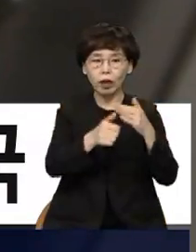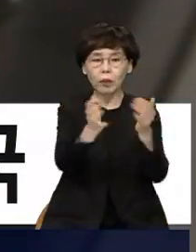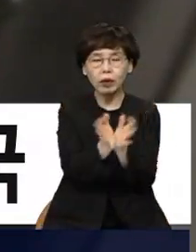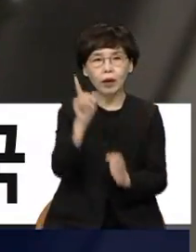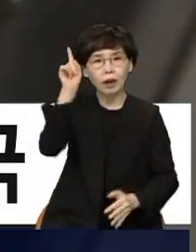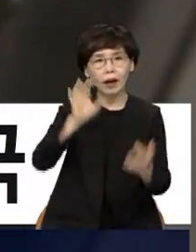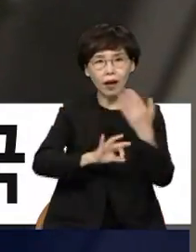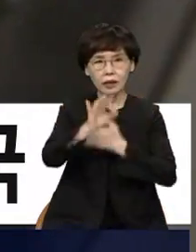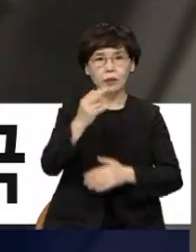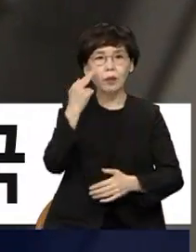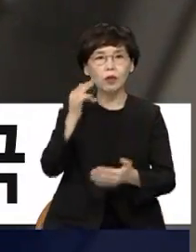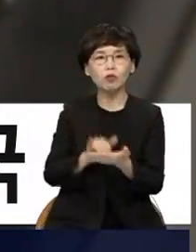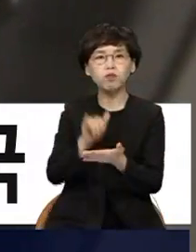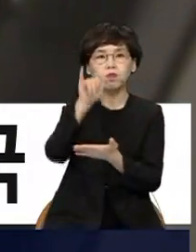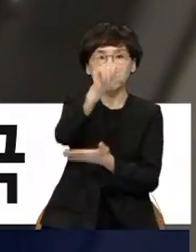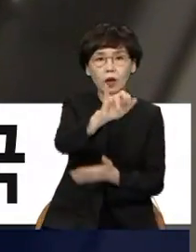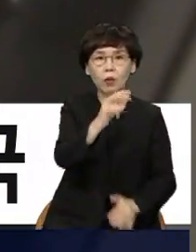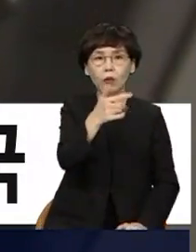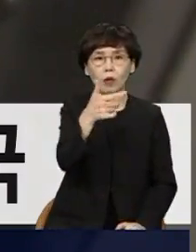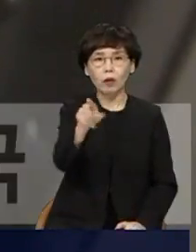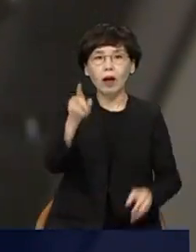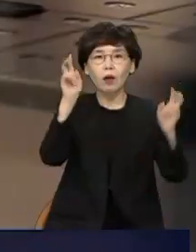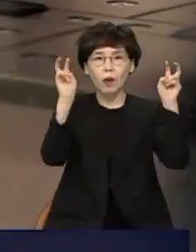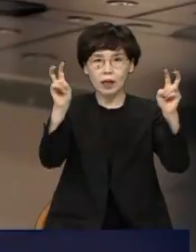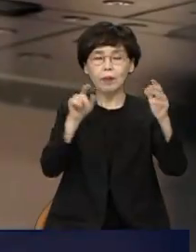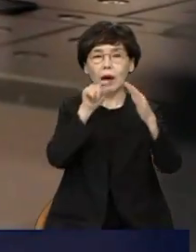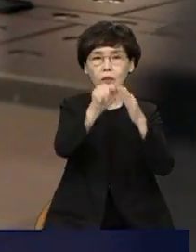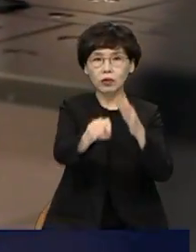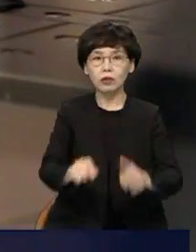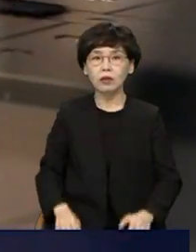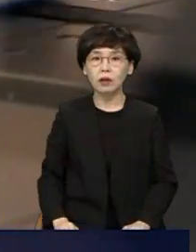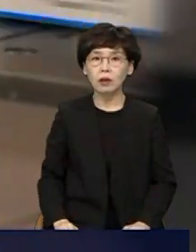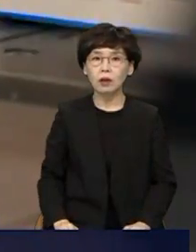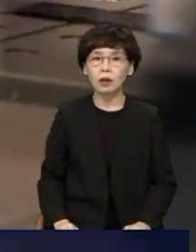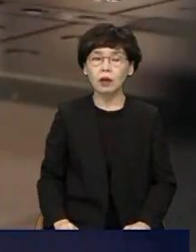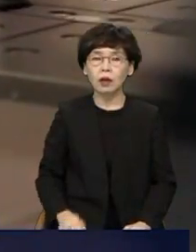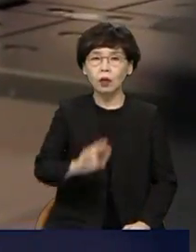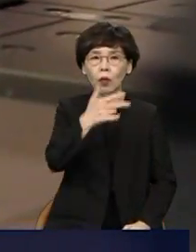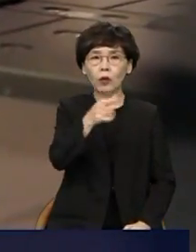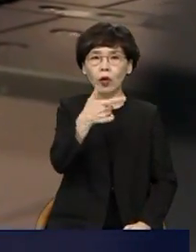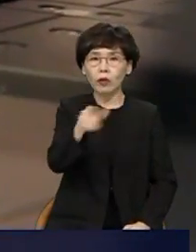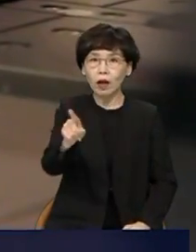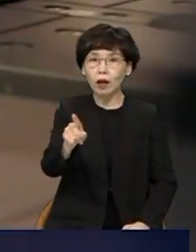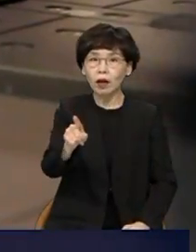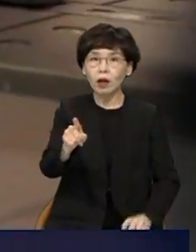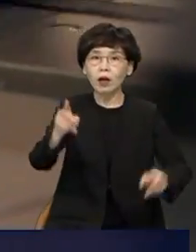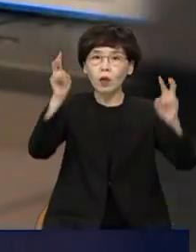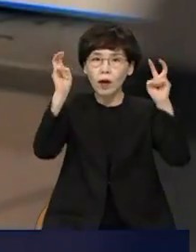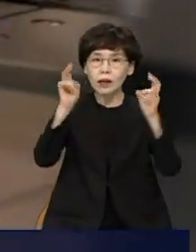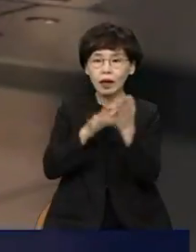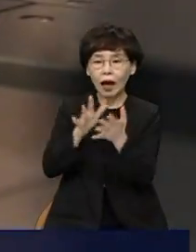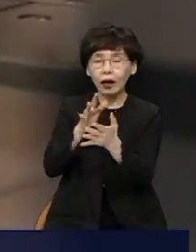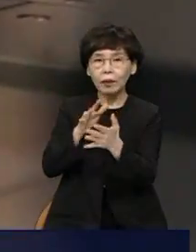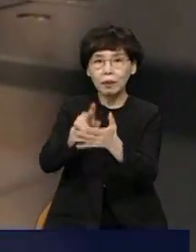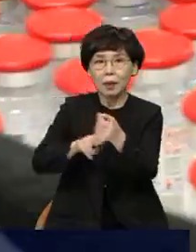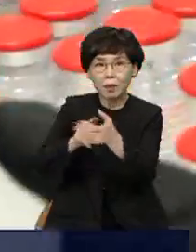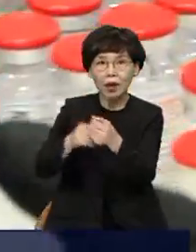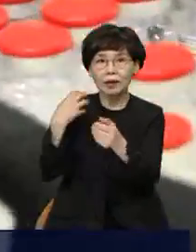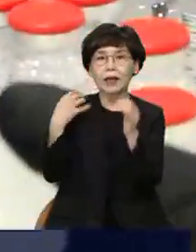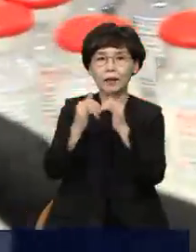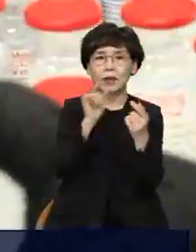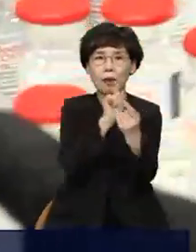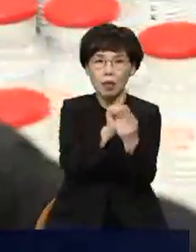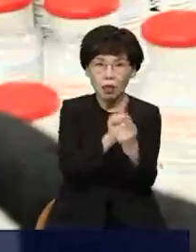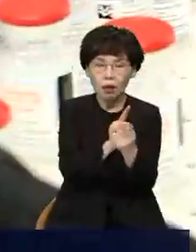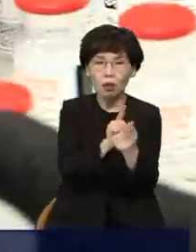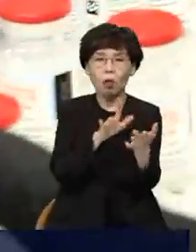오전 미국으로 출국해 모더나 본사를 방문합니다. 대표단은 모더나사 백신 판매 책임자와 협의를 통해 원활한